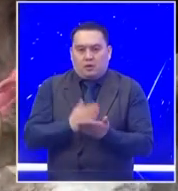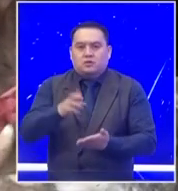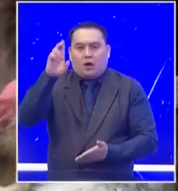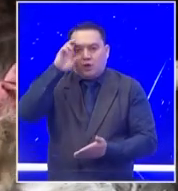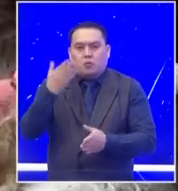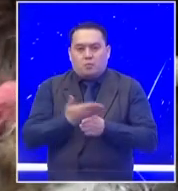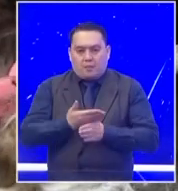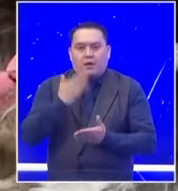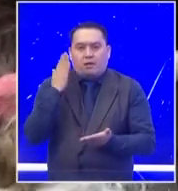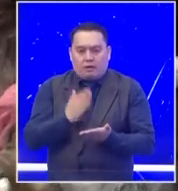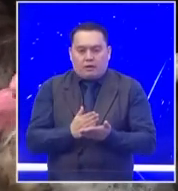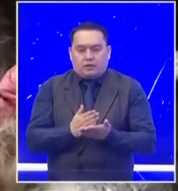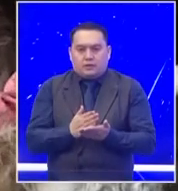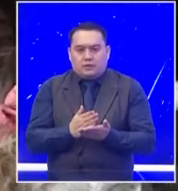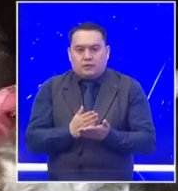Государство помогает.